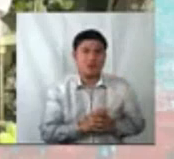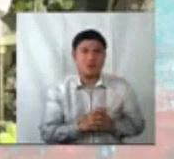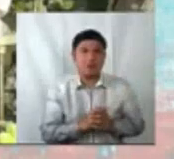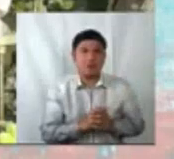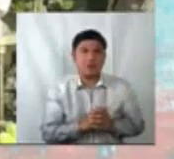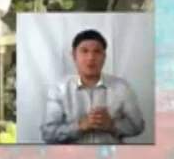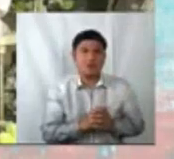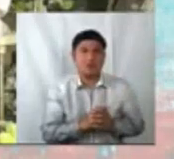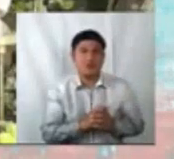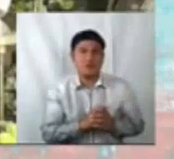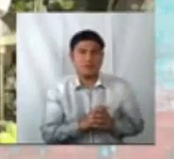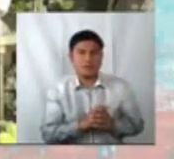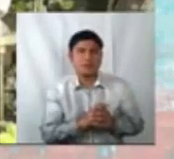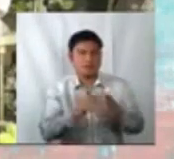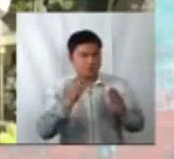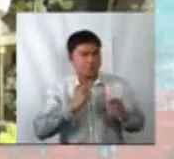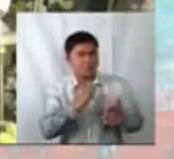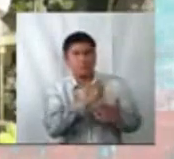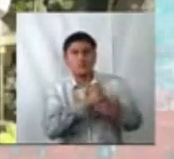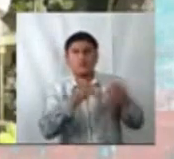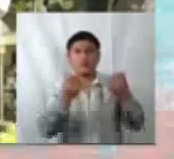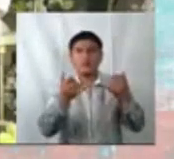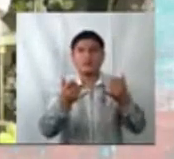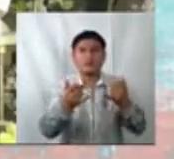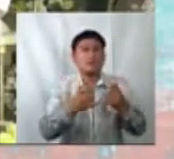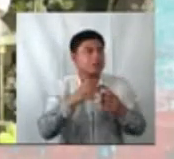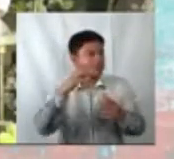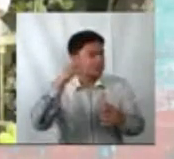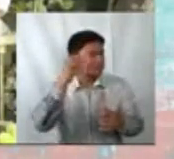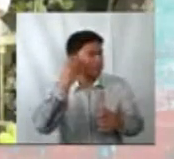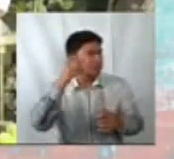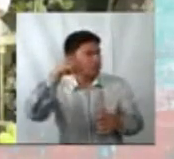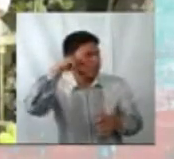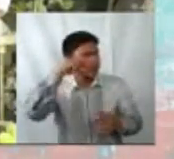Senyor, Senator Manuel Quezon,